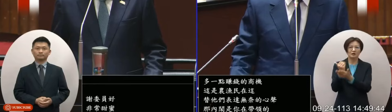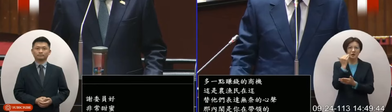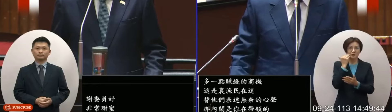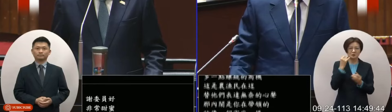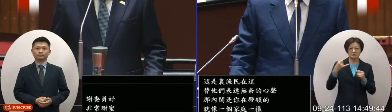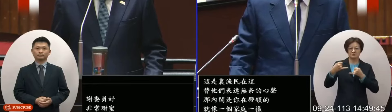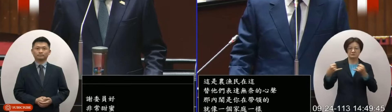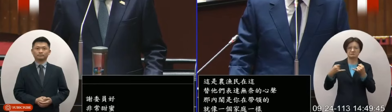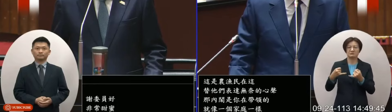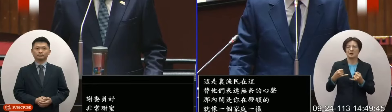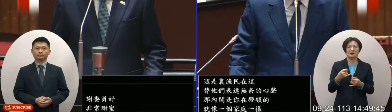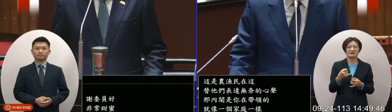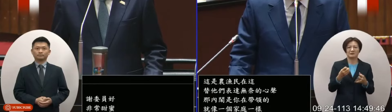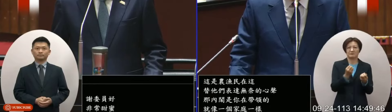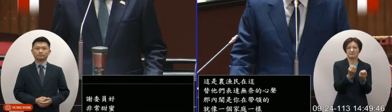啊。